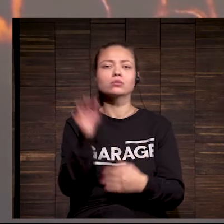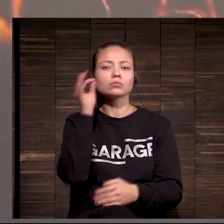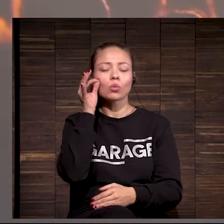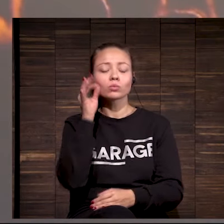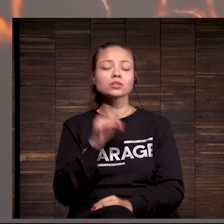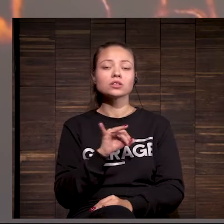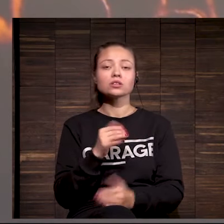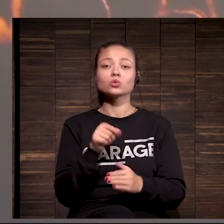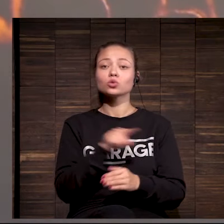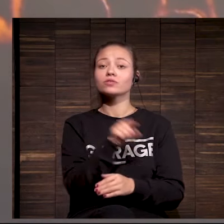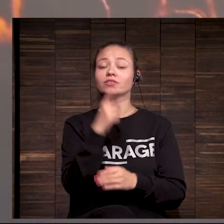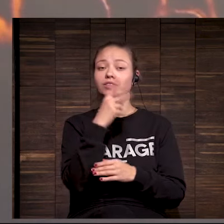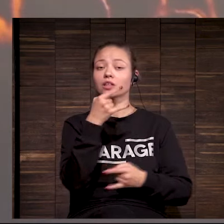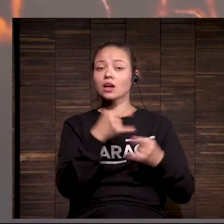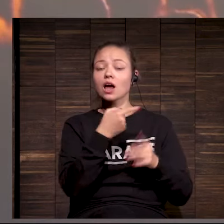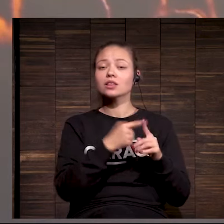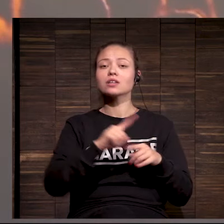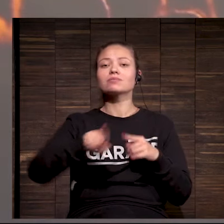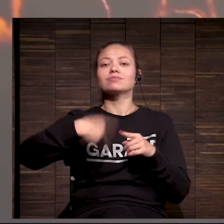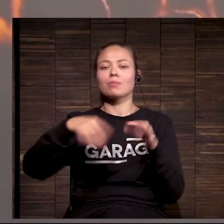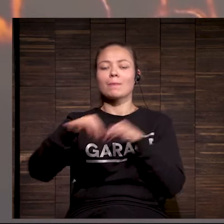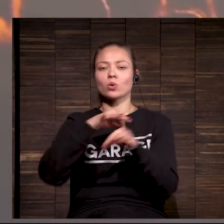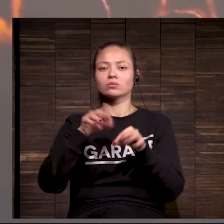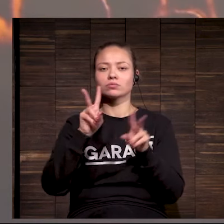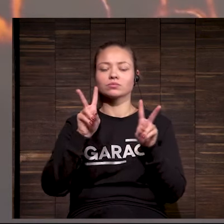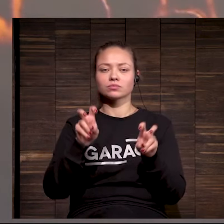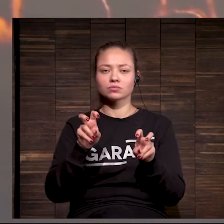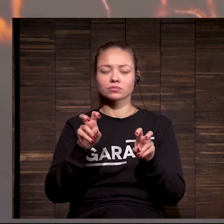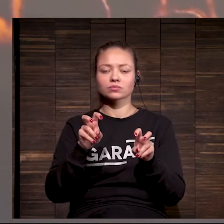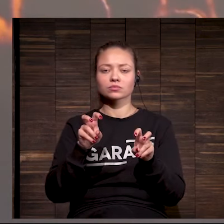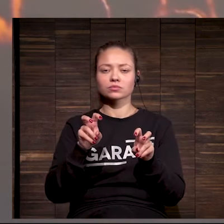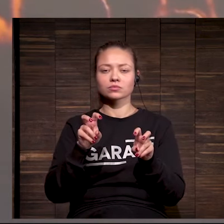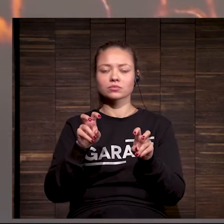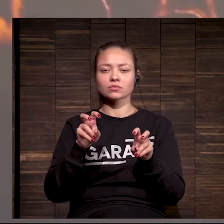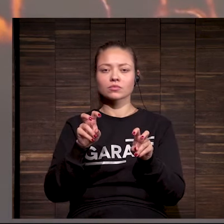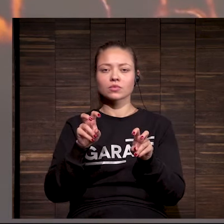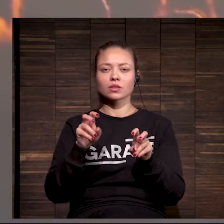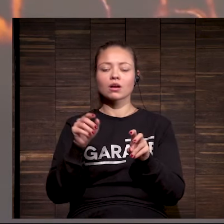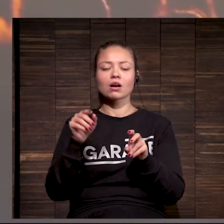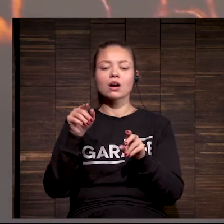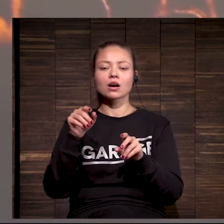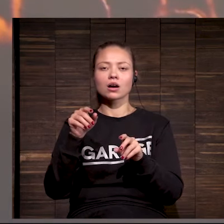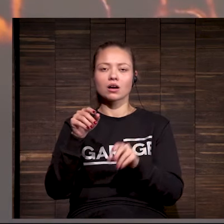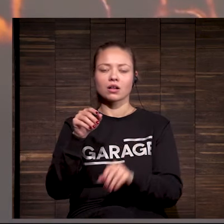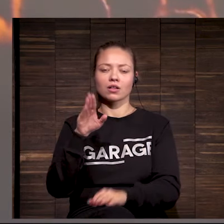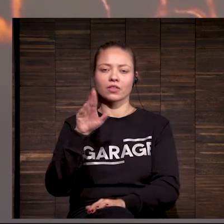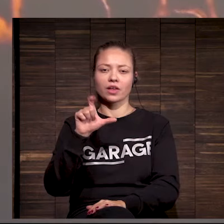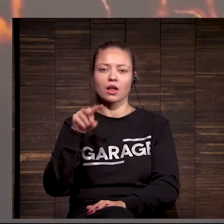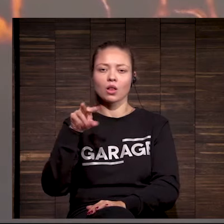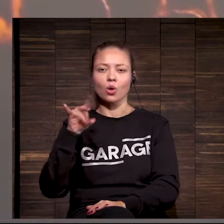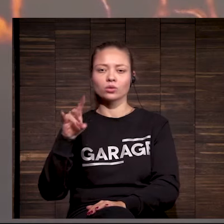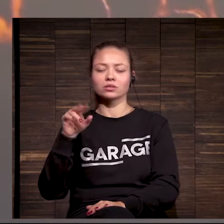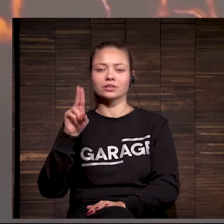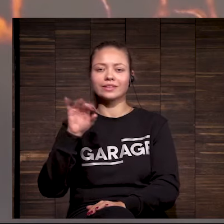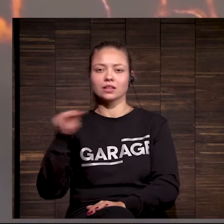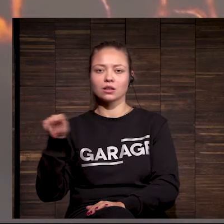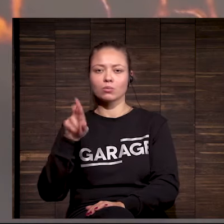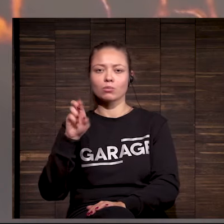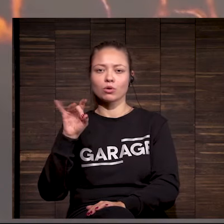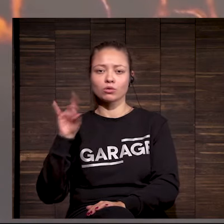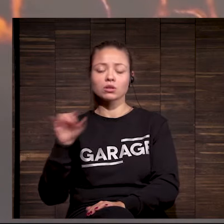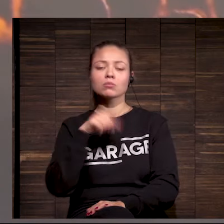что увидите на экране это другой наш проект он назывался галлон килджойс котором мы попросили местных жителей